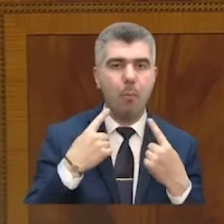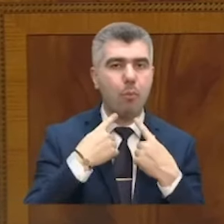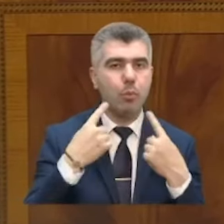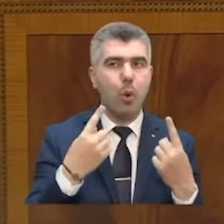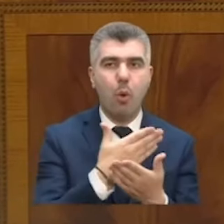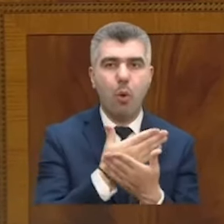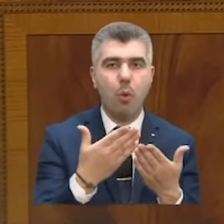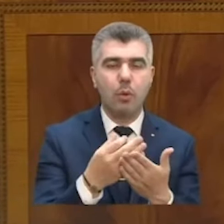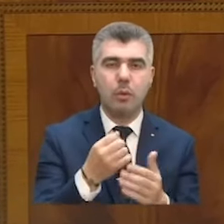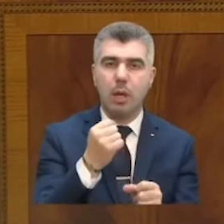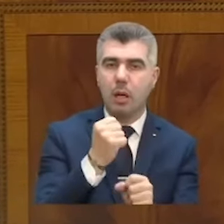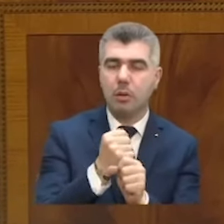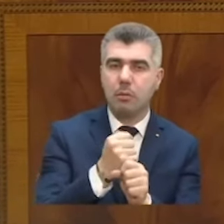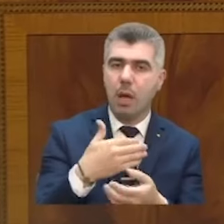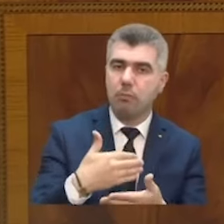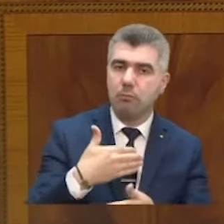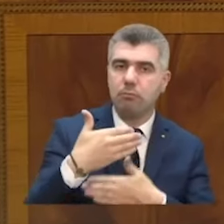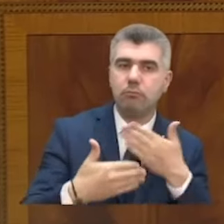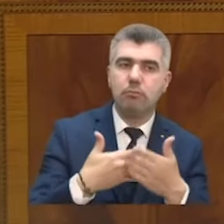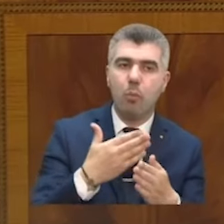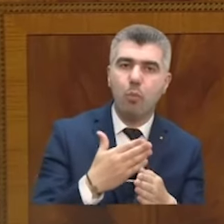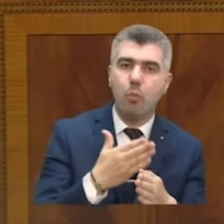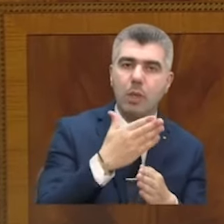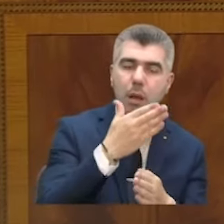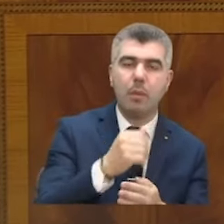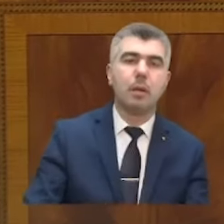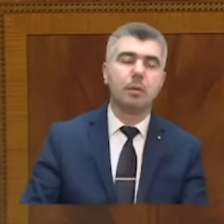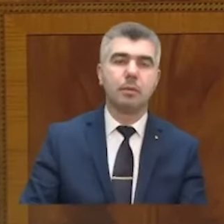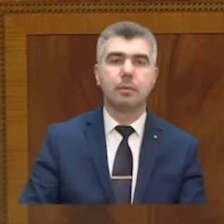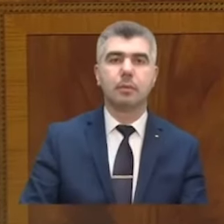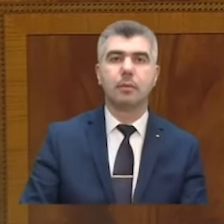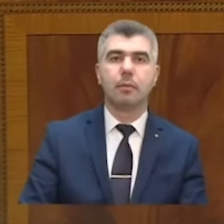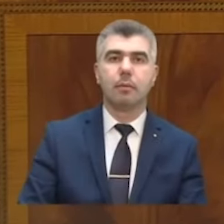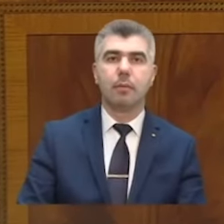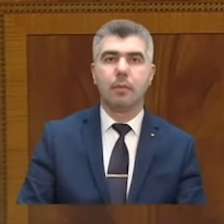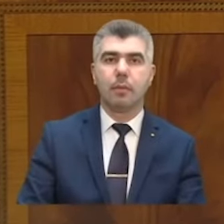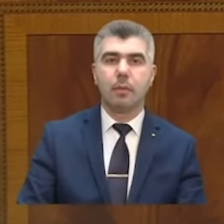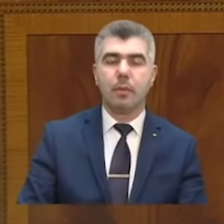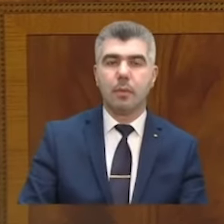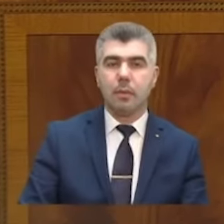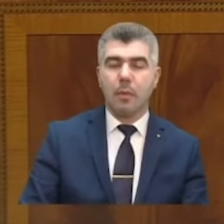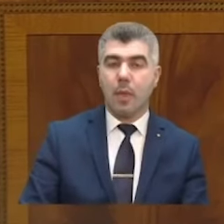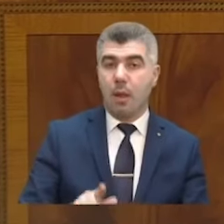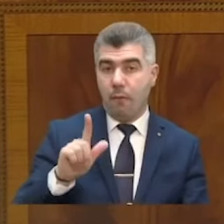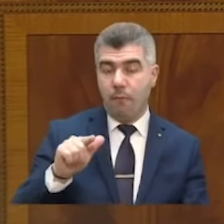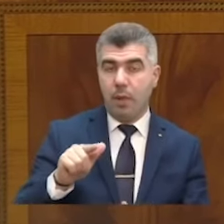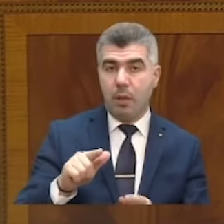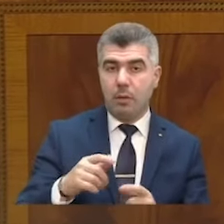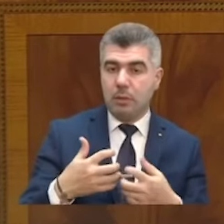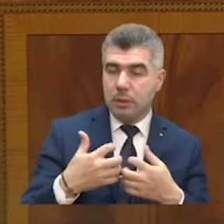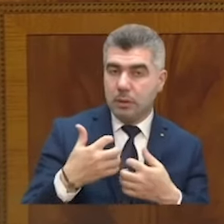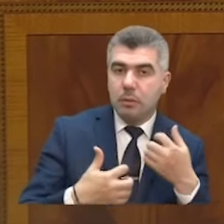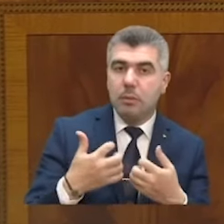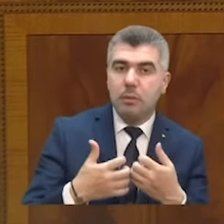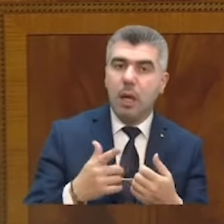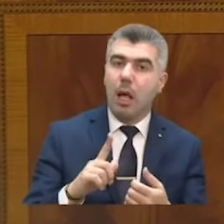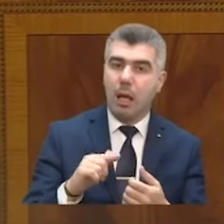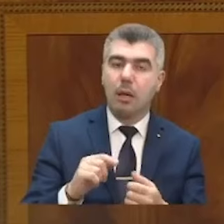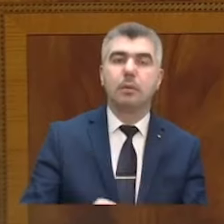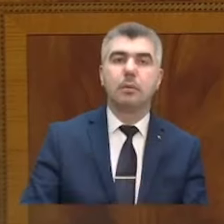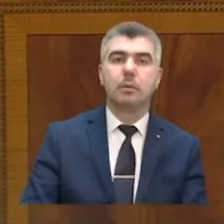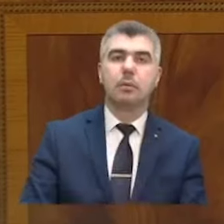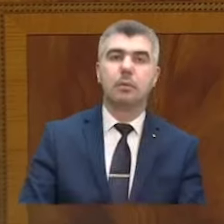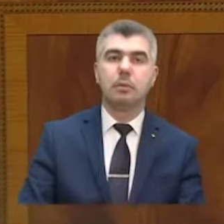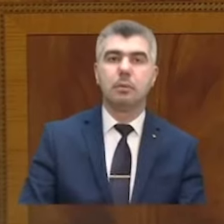القطاع دي الآفاق الصاعدة. وقد تجلت هذه الدينامية كذلك من